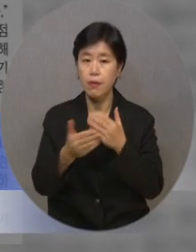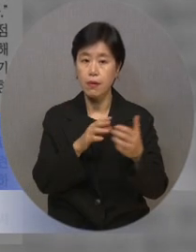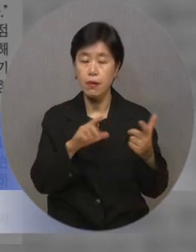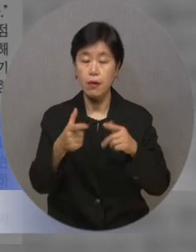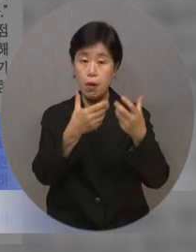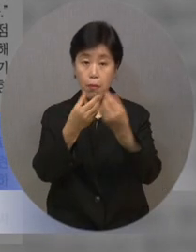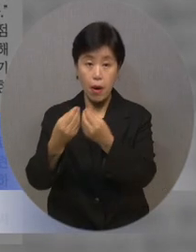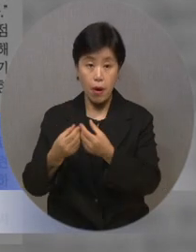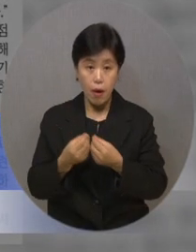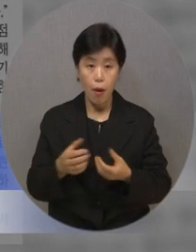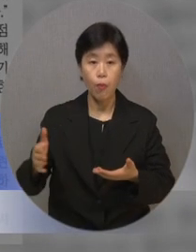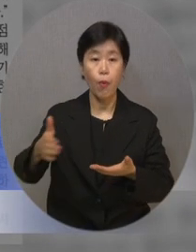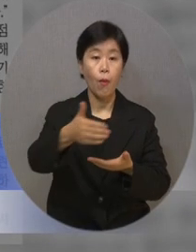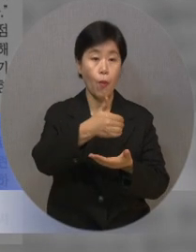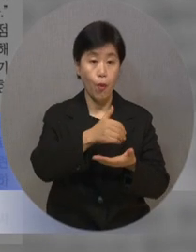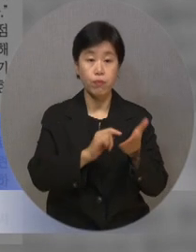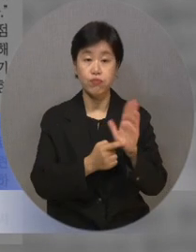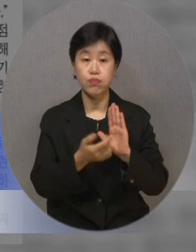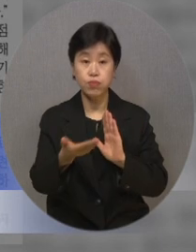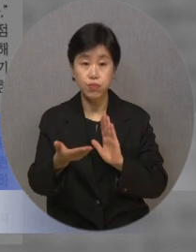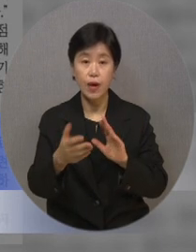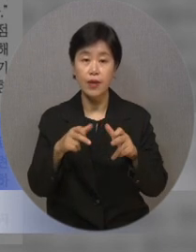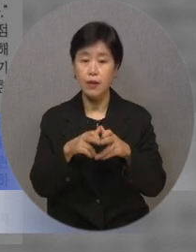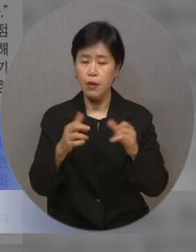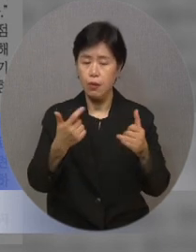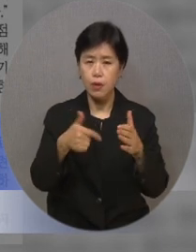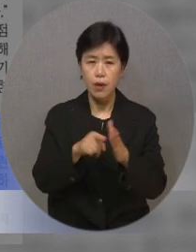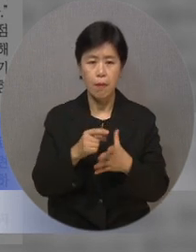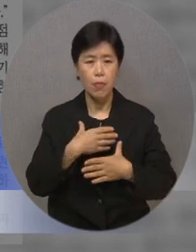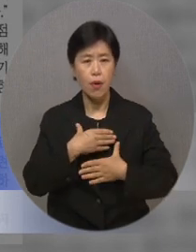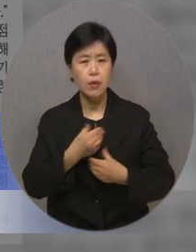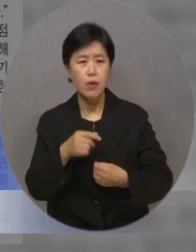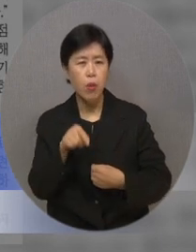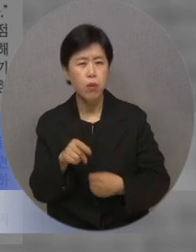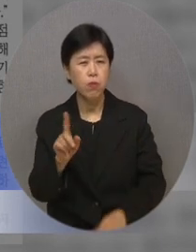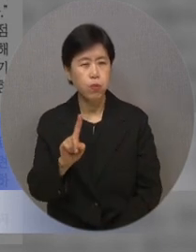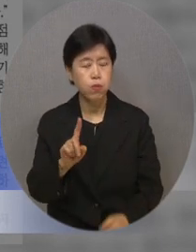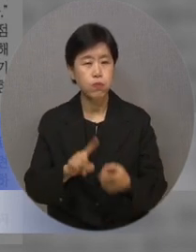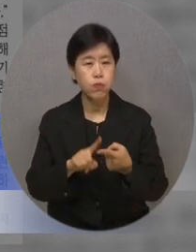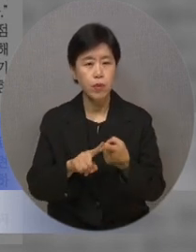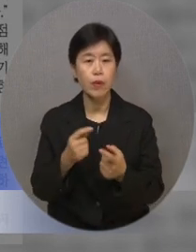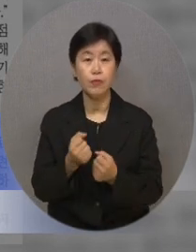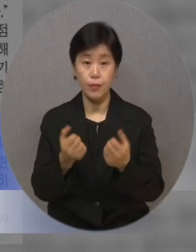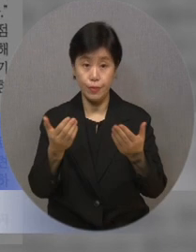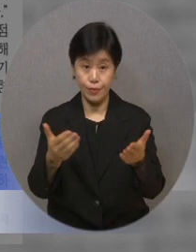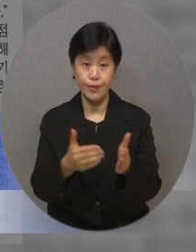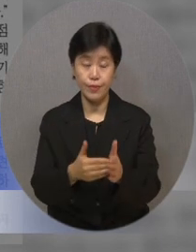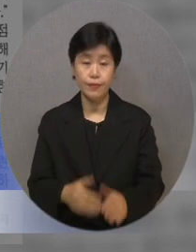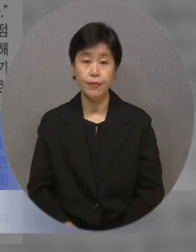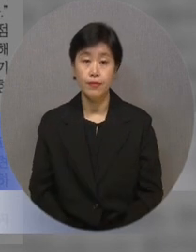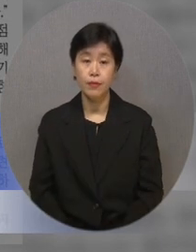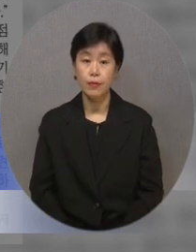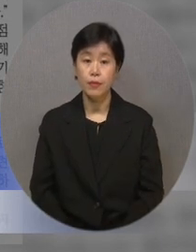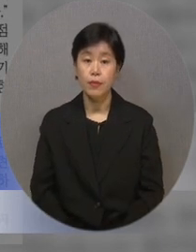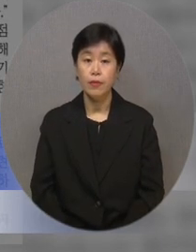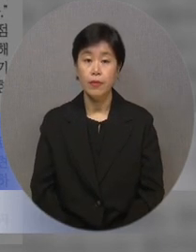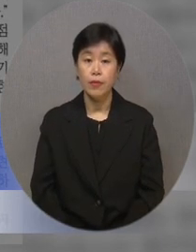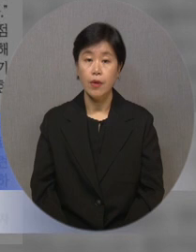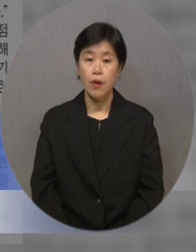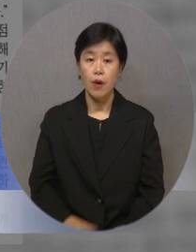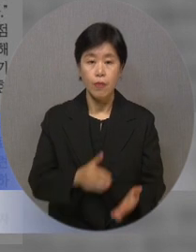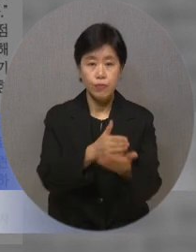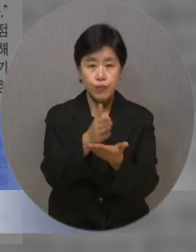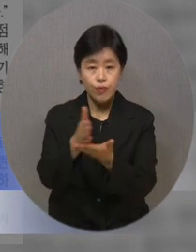직접 소개하고이 장애인을 위한 편의가 무엇인지에 대해 살펴보고 있습니다 특히 리포트에서는 각